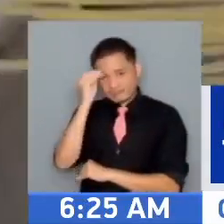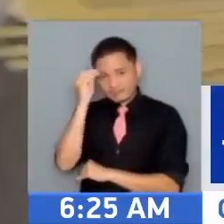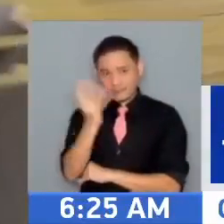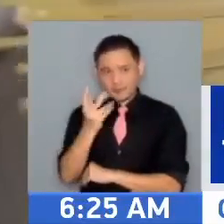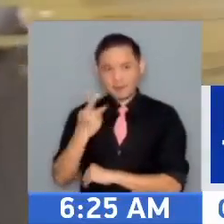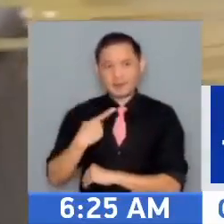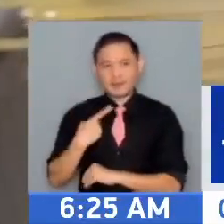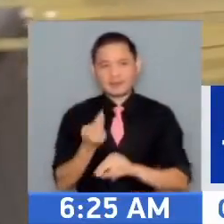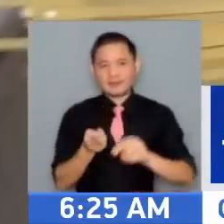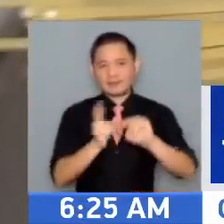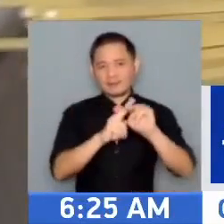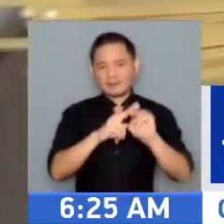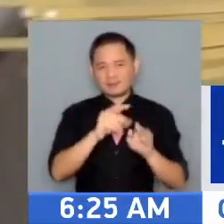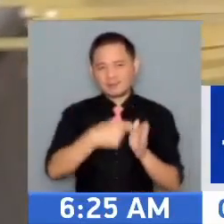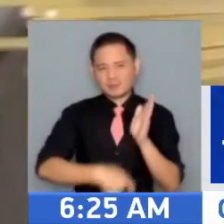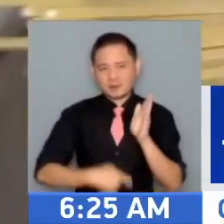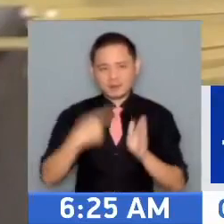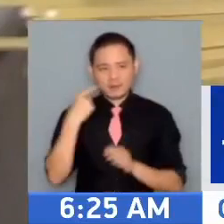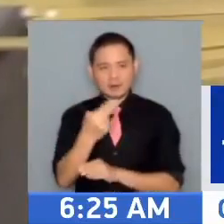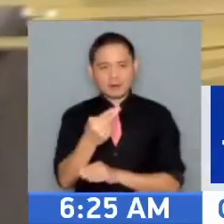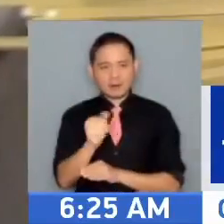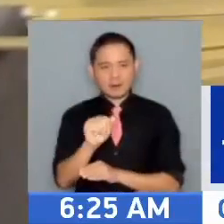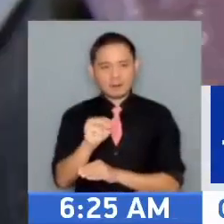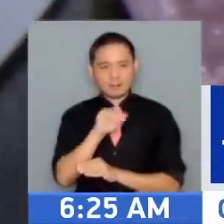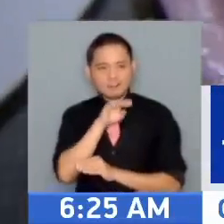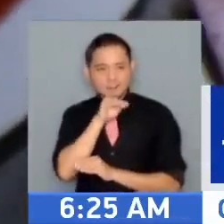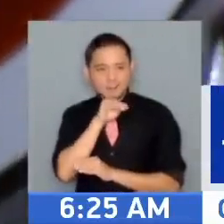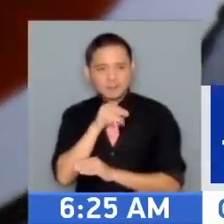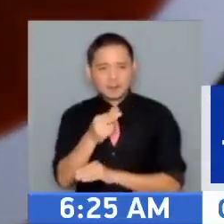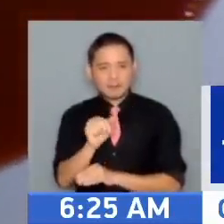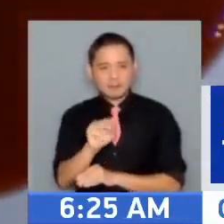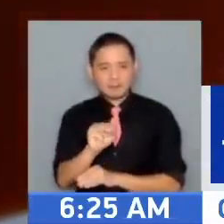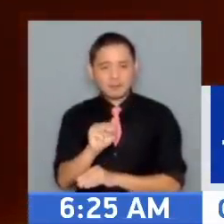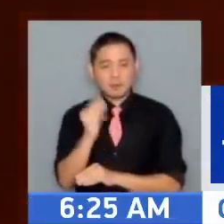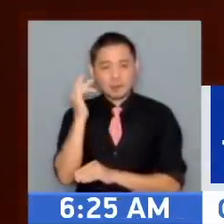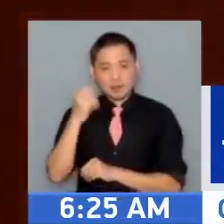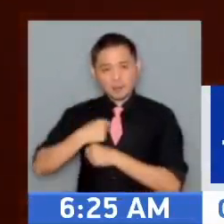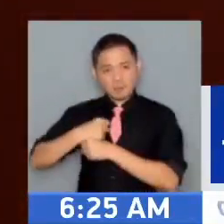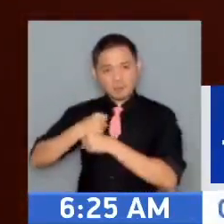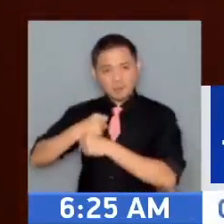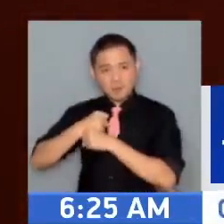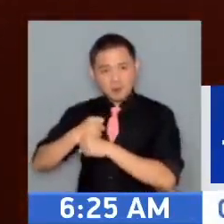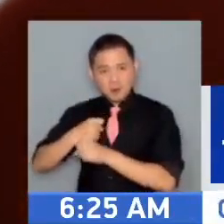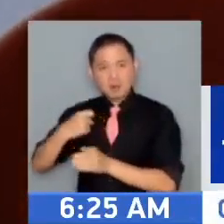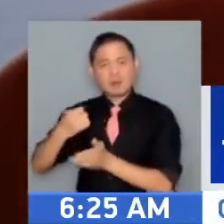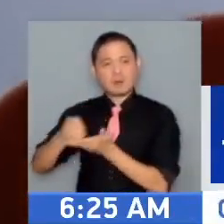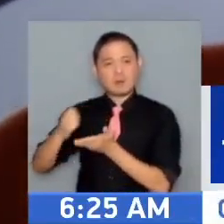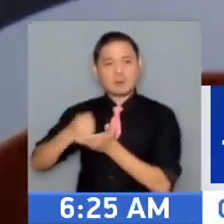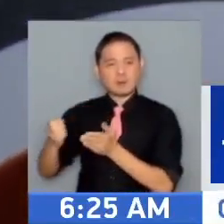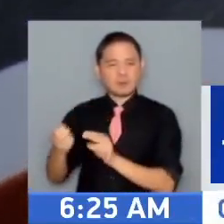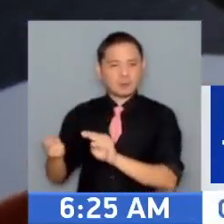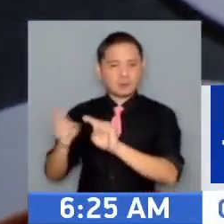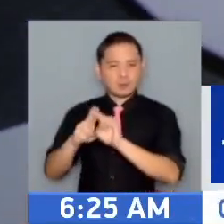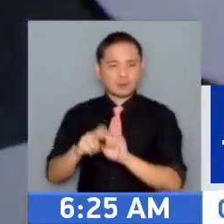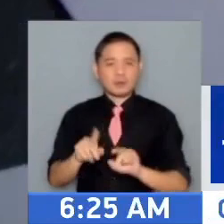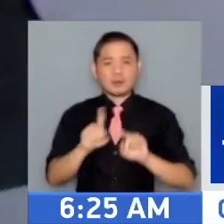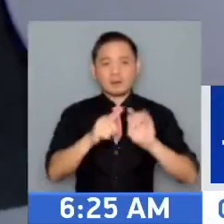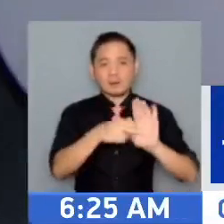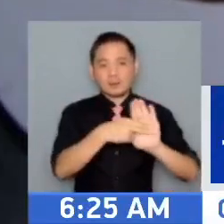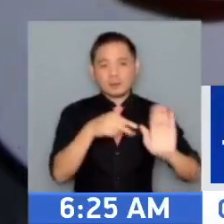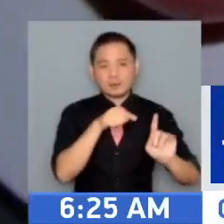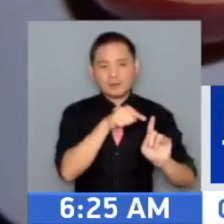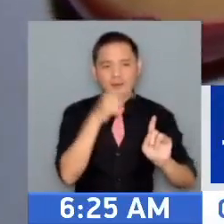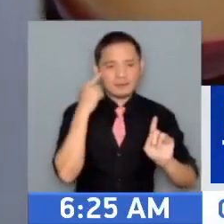hamon. Tumaas din daw kasi ang production cost ayon sa meat processors. Nagmahal na rin ang ilang brand na spaghetti noodles sa ilang